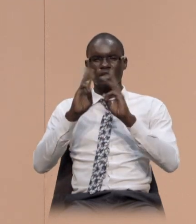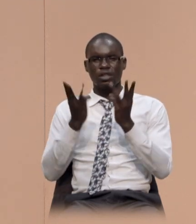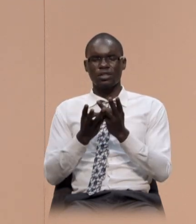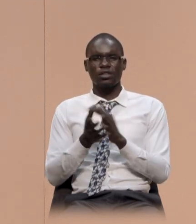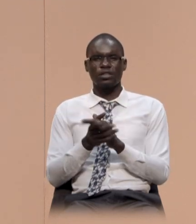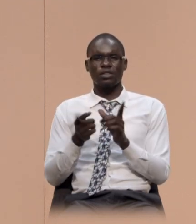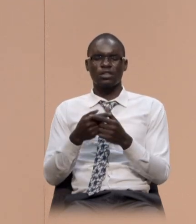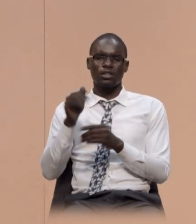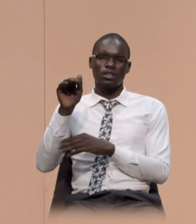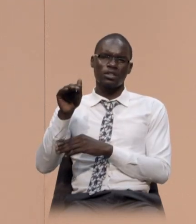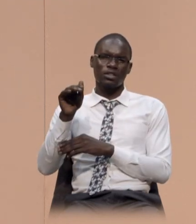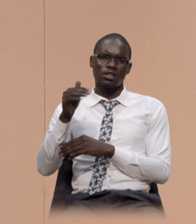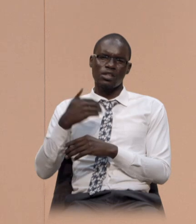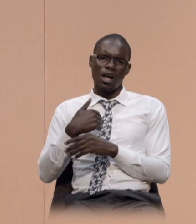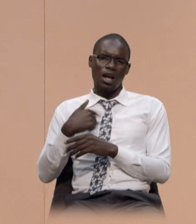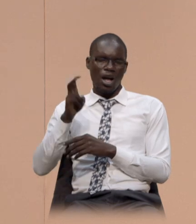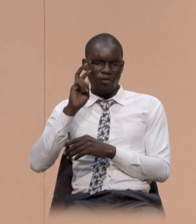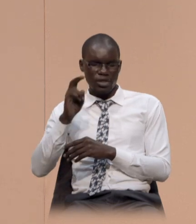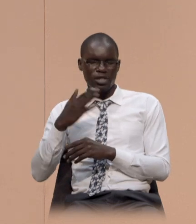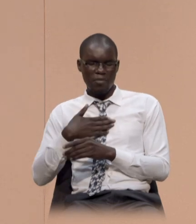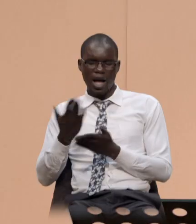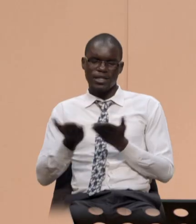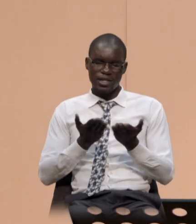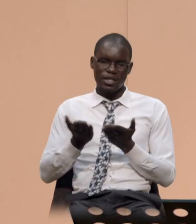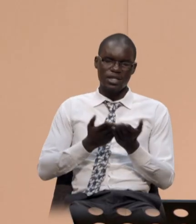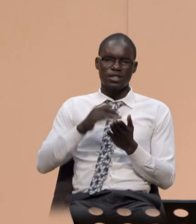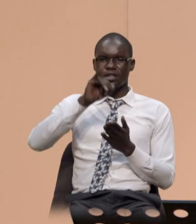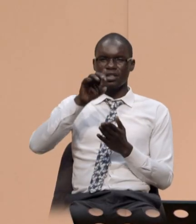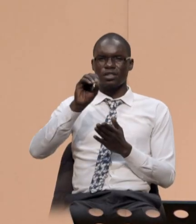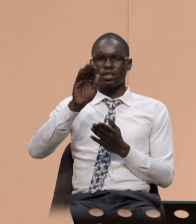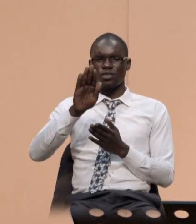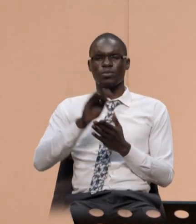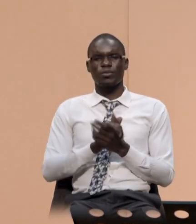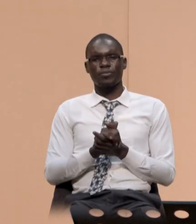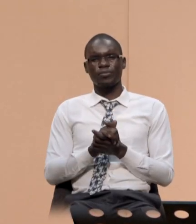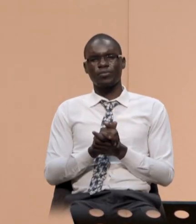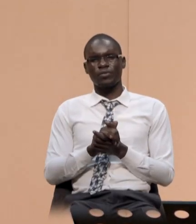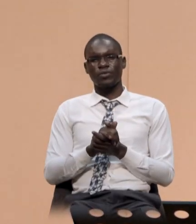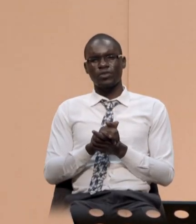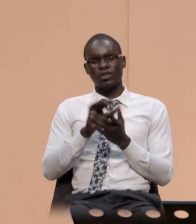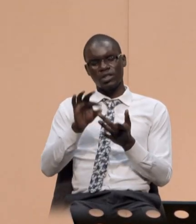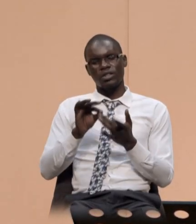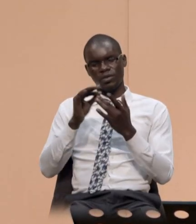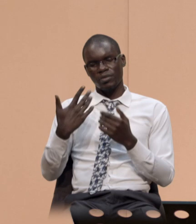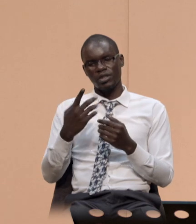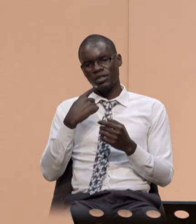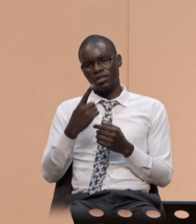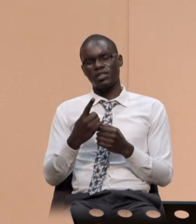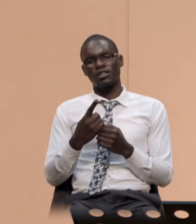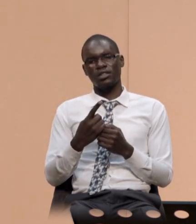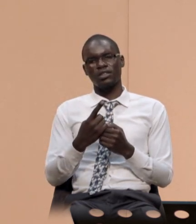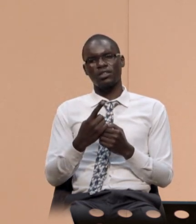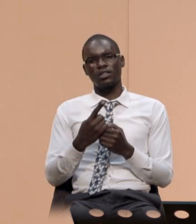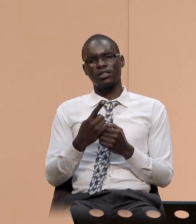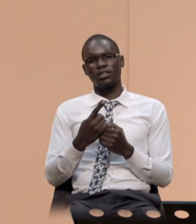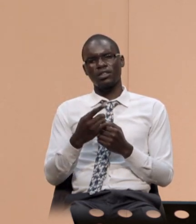moja, anamuuliza umeona mtumishi wangu Ayubu? Watumishi wa Bwana, jambo la pekee ambalo tunaweza kulisema ni kwamba